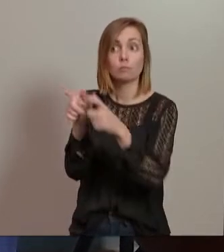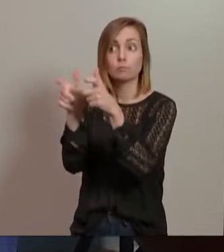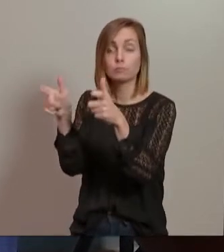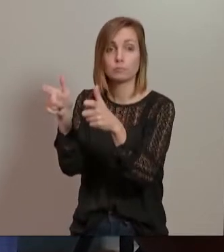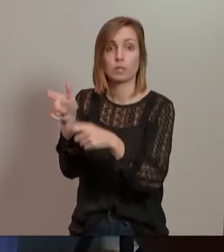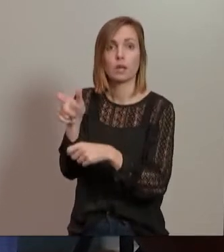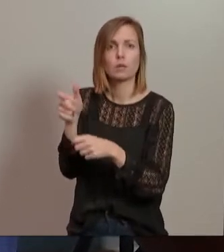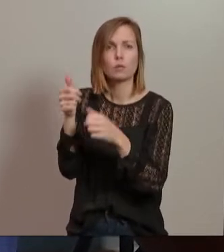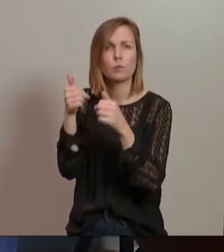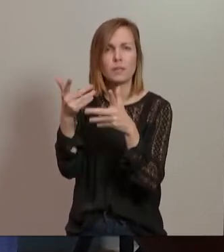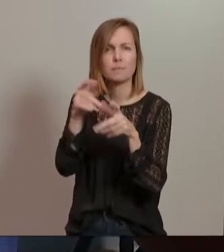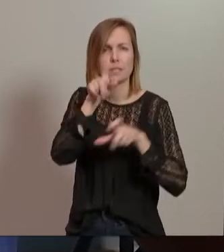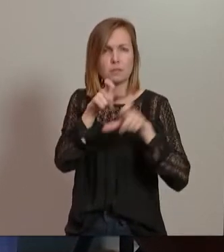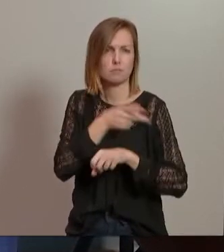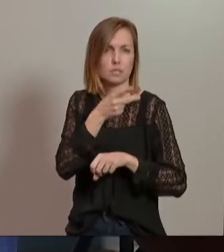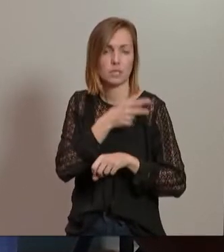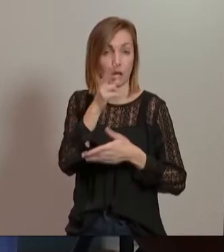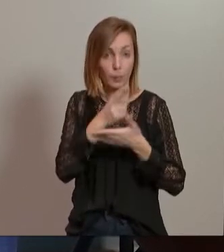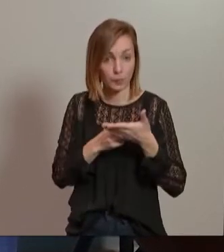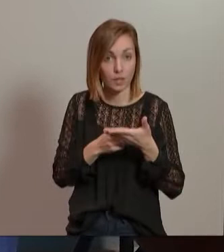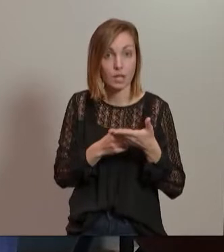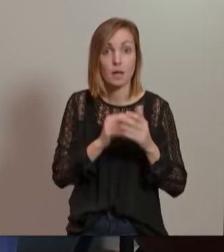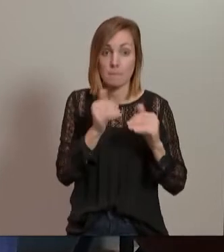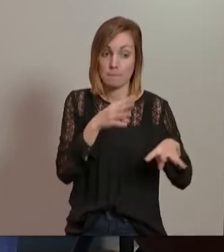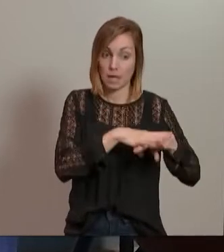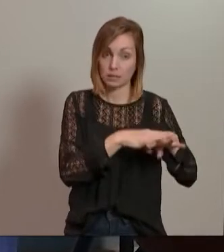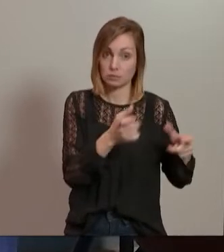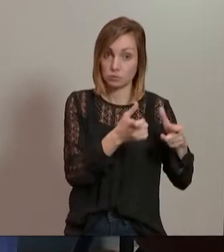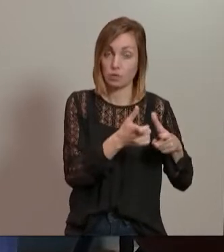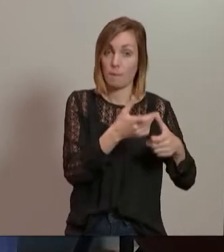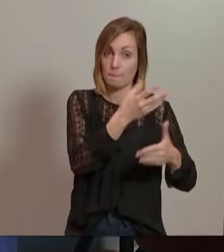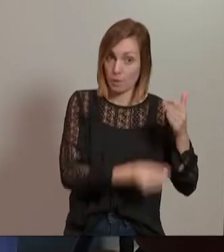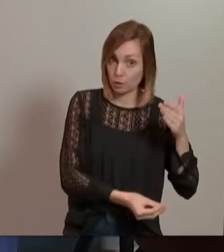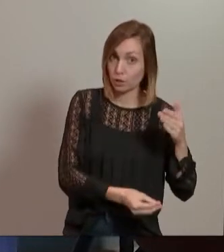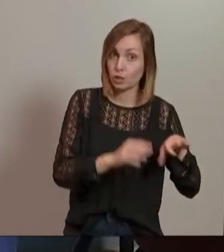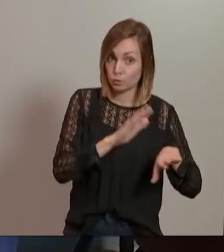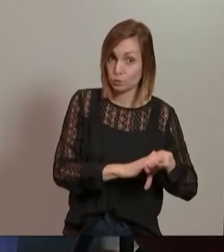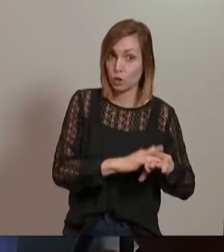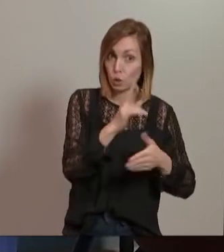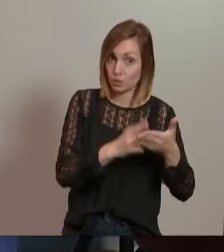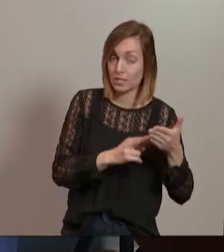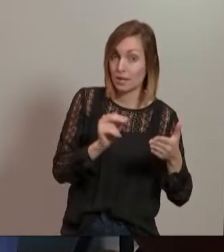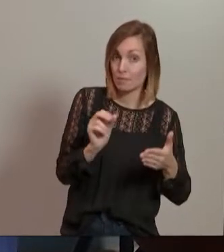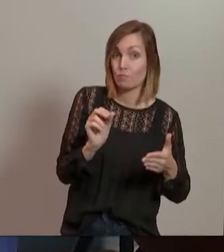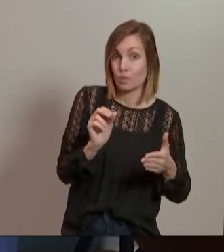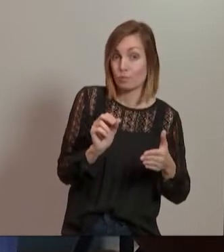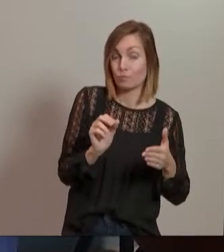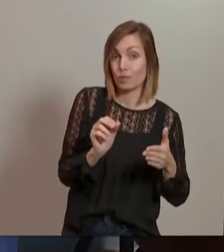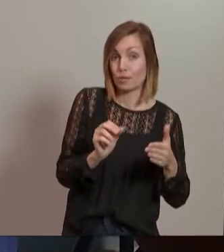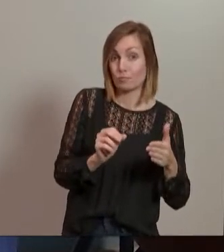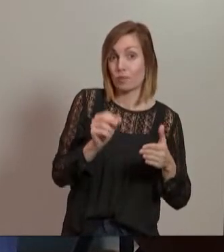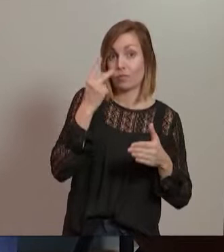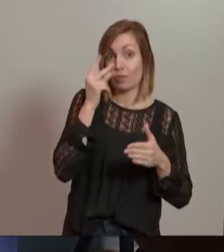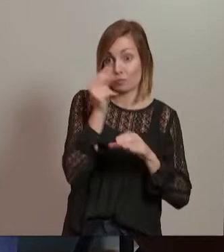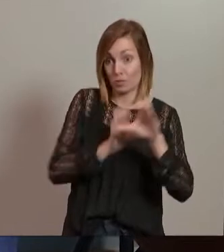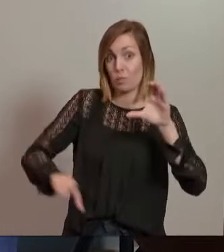au nombre de médecins qu'il y a sur Rosé, eh bien malgré ça, Rosé est une des villes qui fait le plus appel à SOS Médecins sur l'agglo et